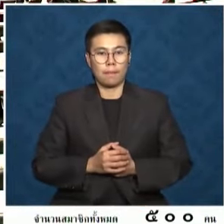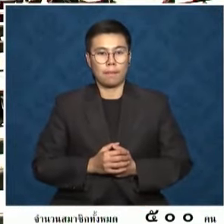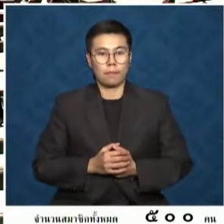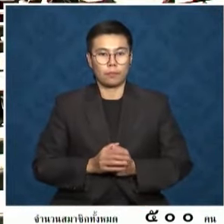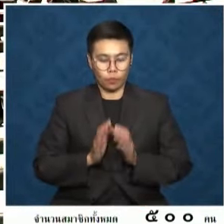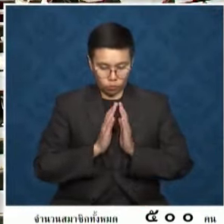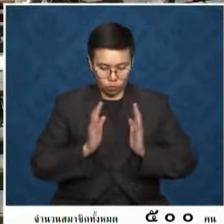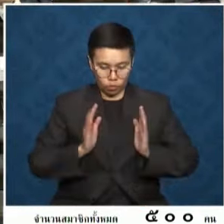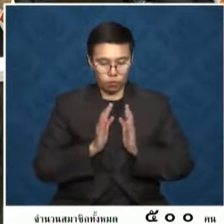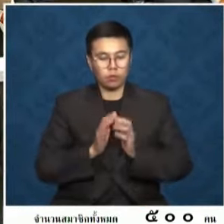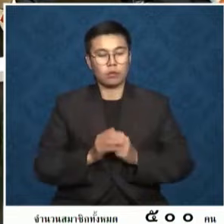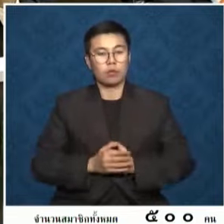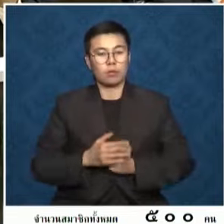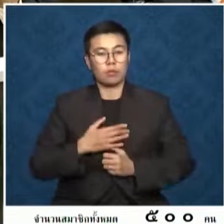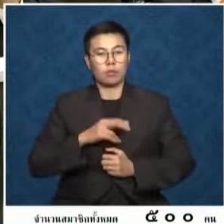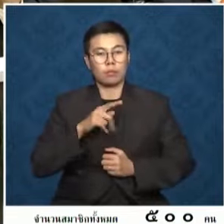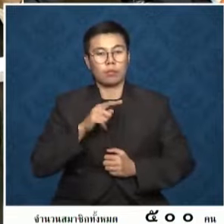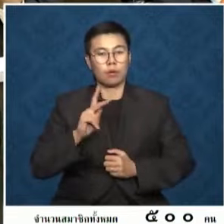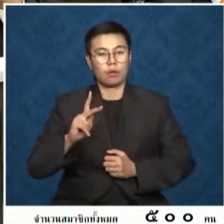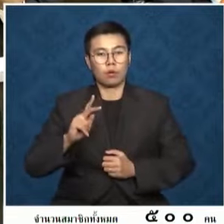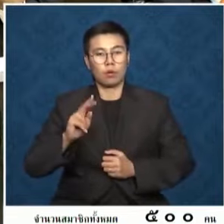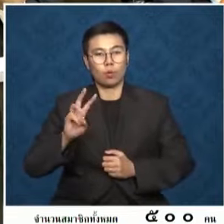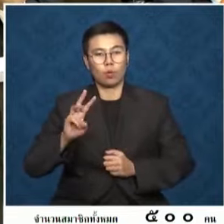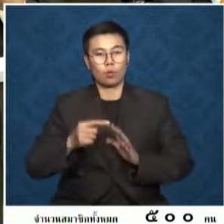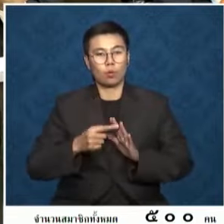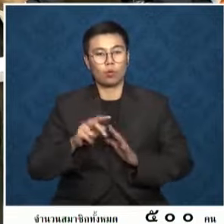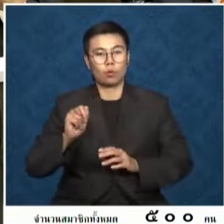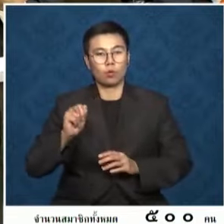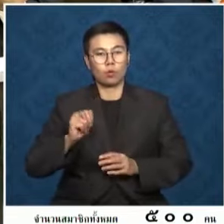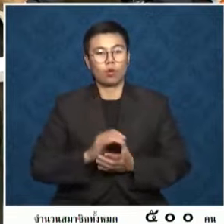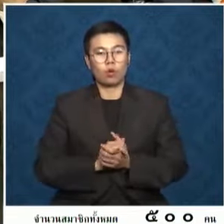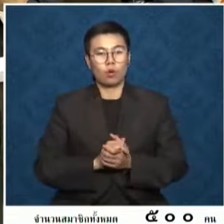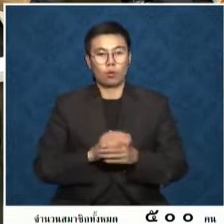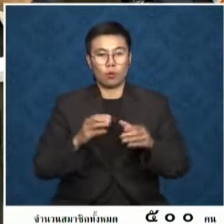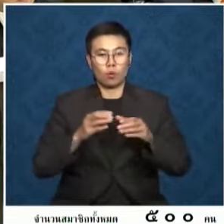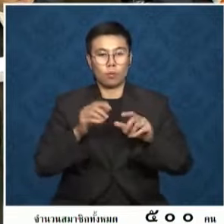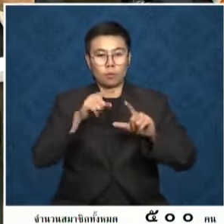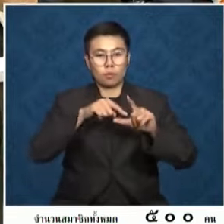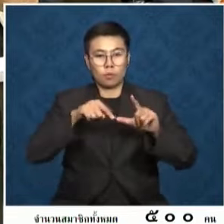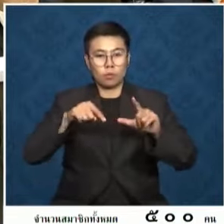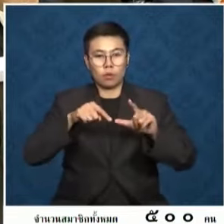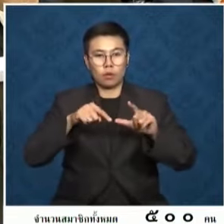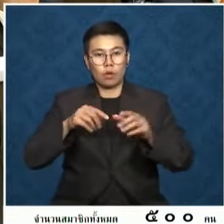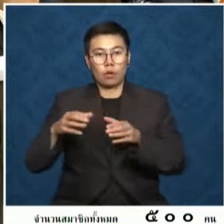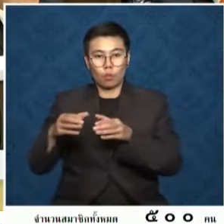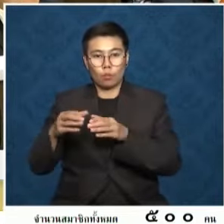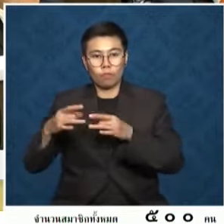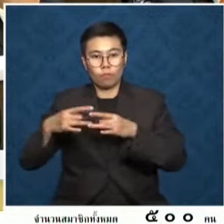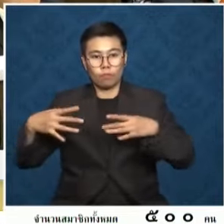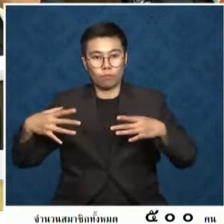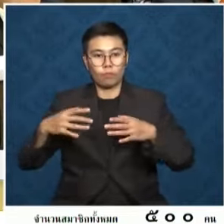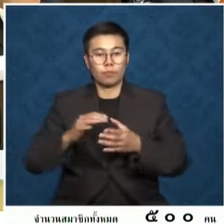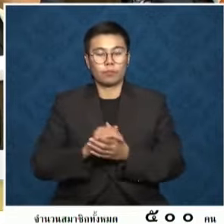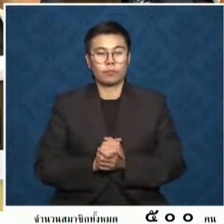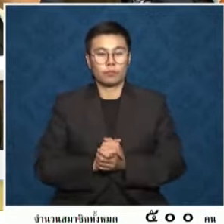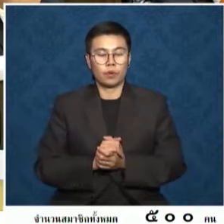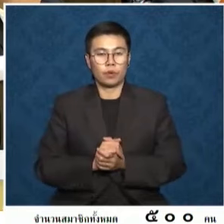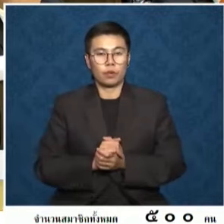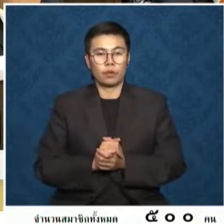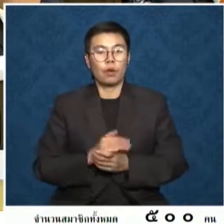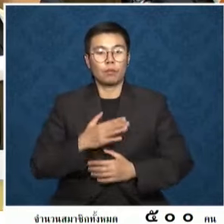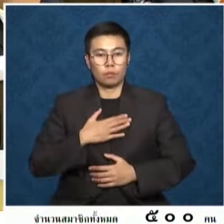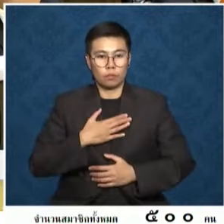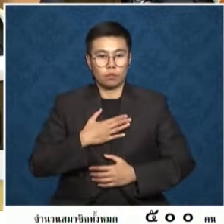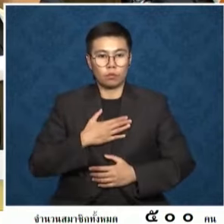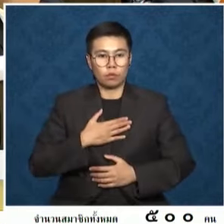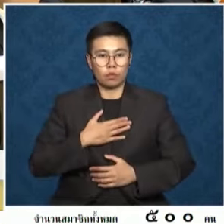ขอบคุณท่านประธานครับผมประกรณ์อุดมพิพัฒน์สกุลผู้แทนราษฎรบัญชีรายชื่อพรรคก้าวไกลในฐานะวิฝ่ายค้านครับผมแค่อยากจะลุกขึ้